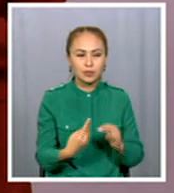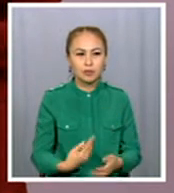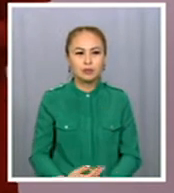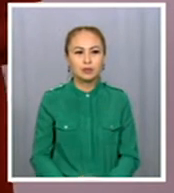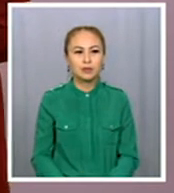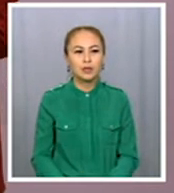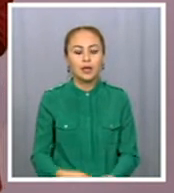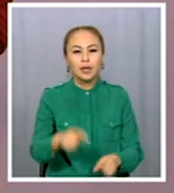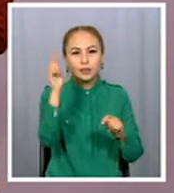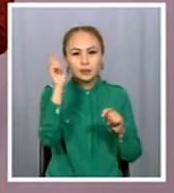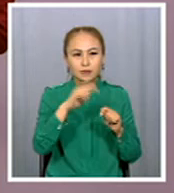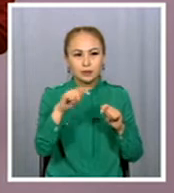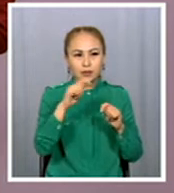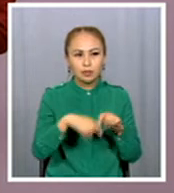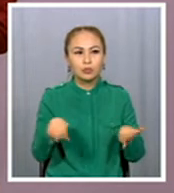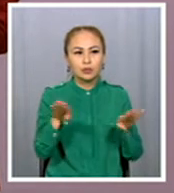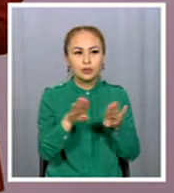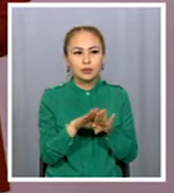Тексеріп өтейік.